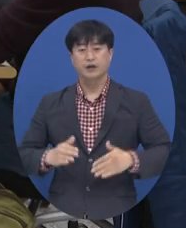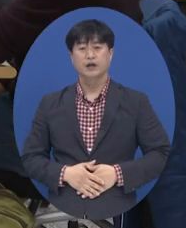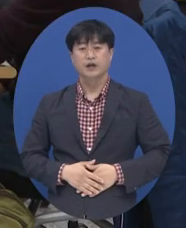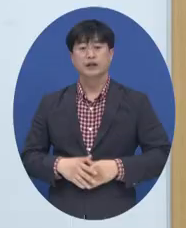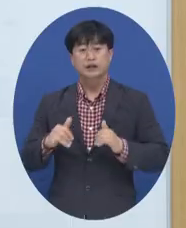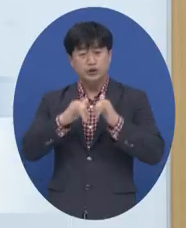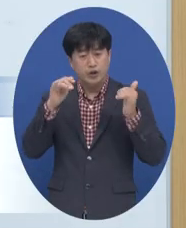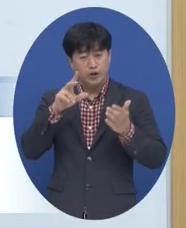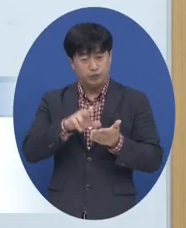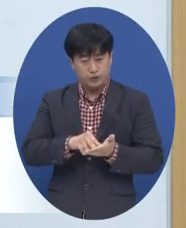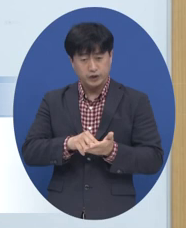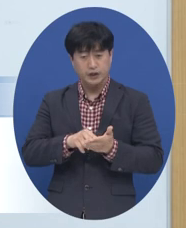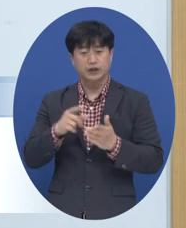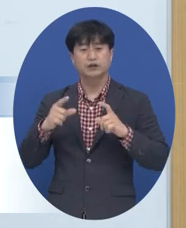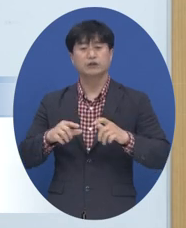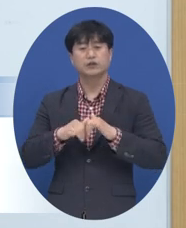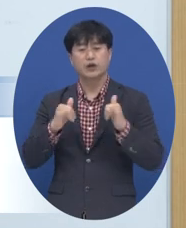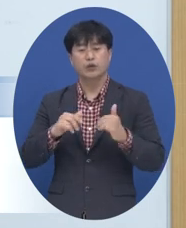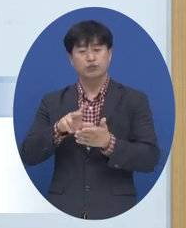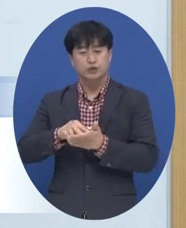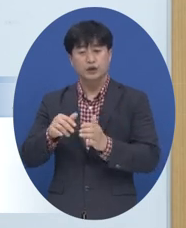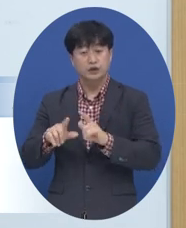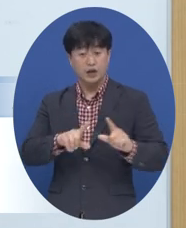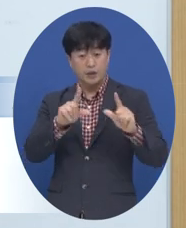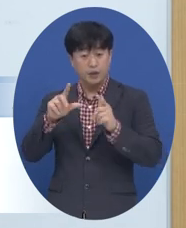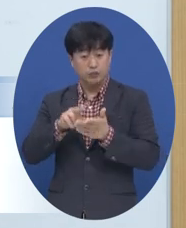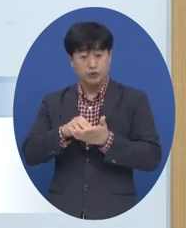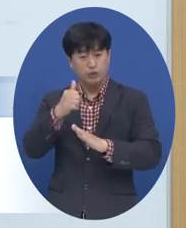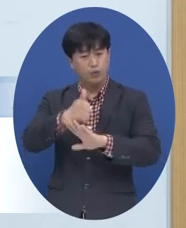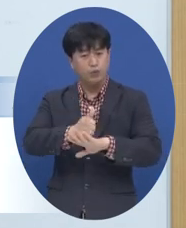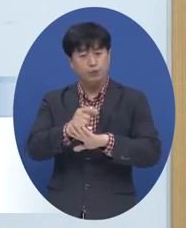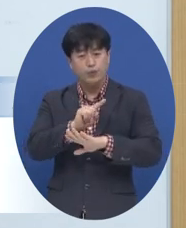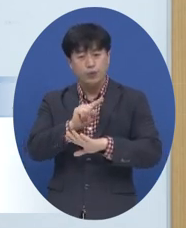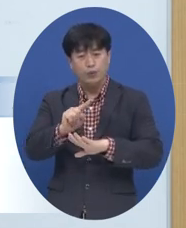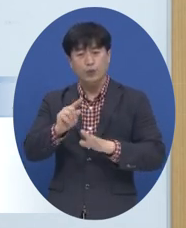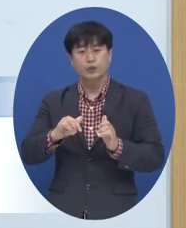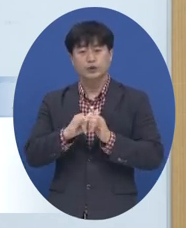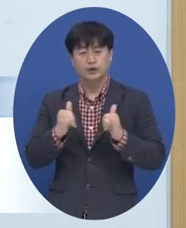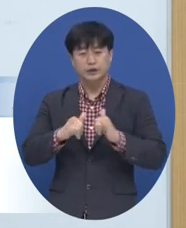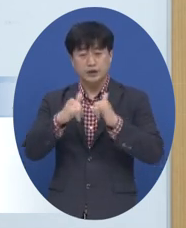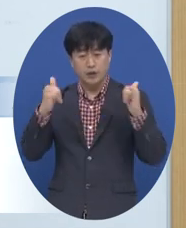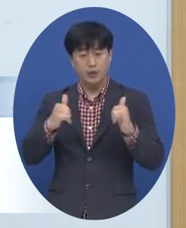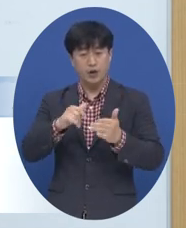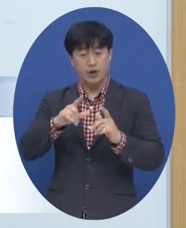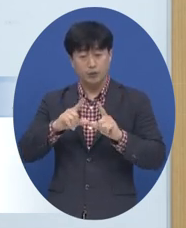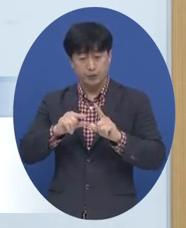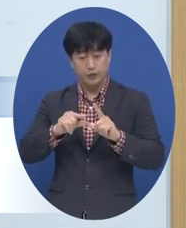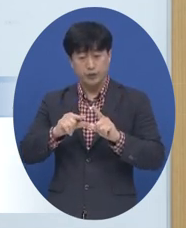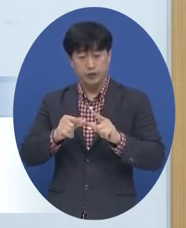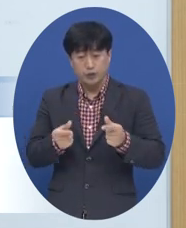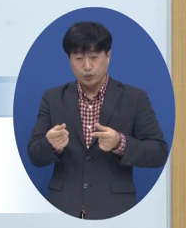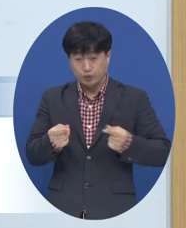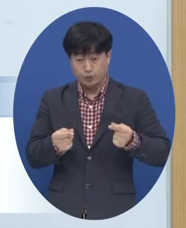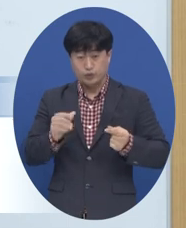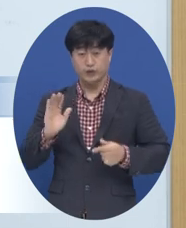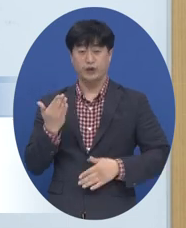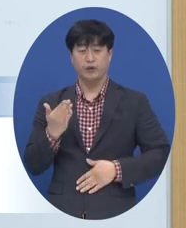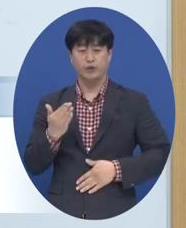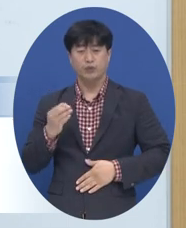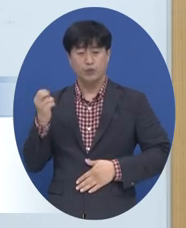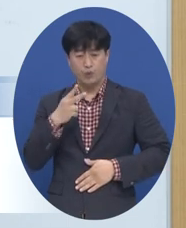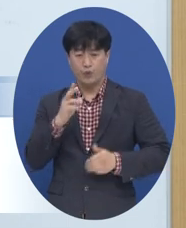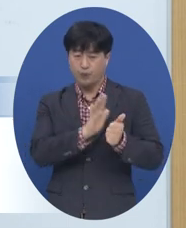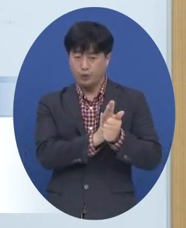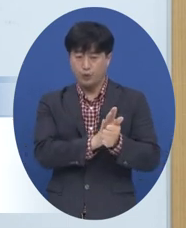우리 삶을 문제도 지역사회 음전하 삶의 문제들을 결국 심사를 영역에서 컨트롤 이냐 되고